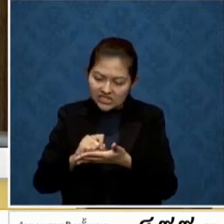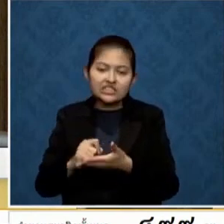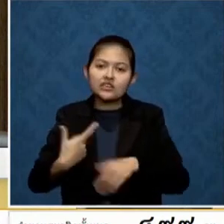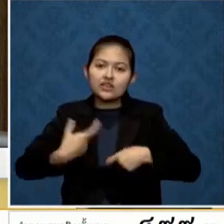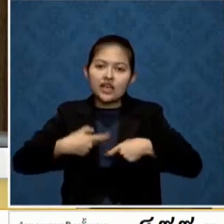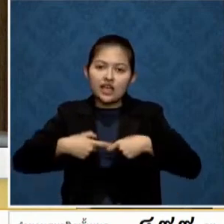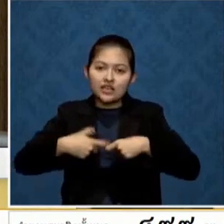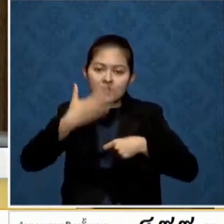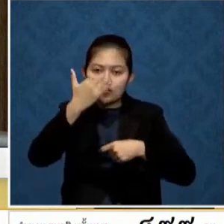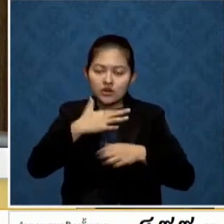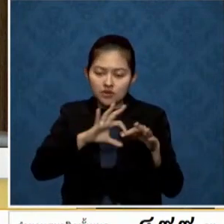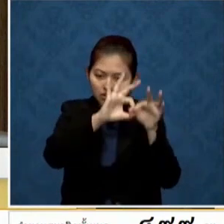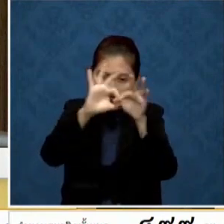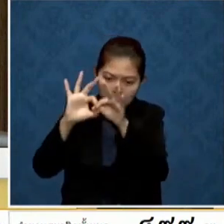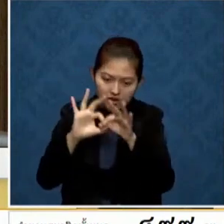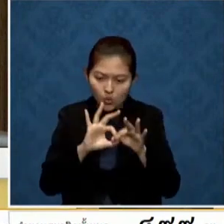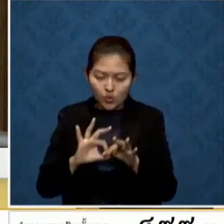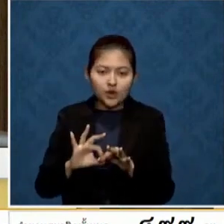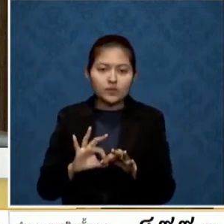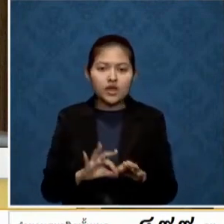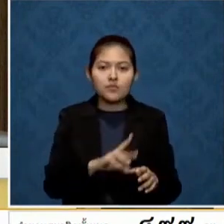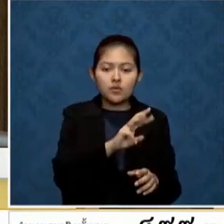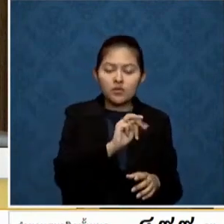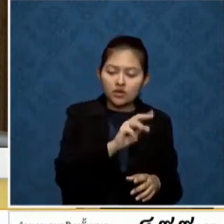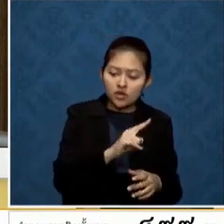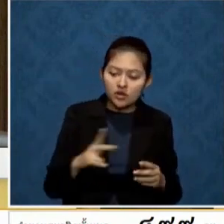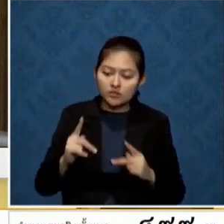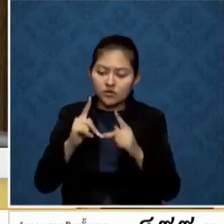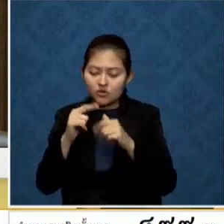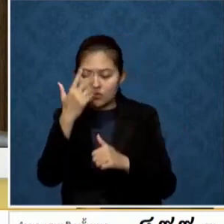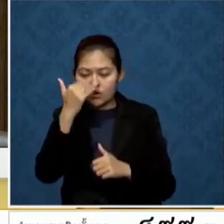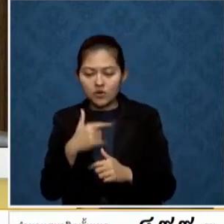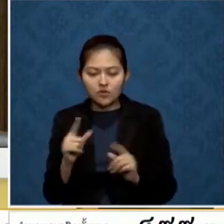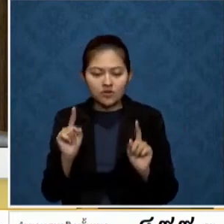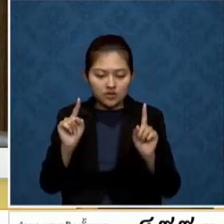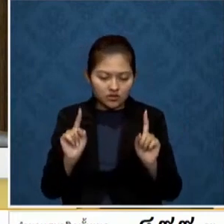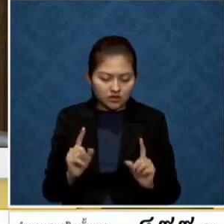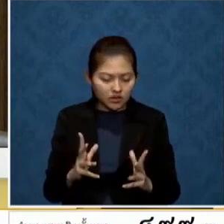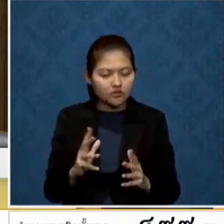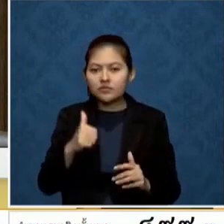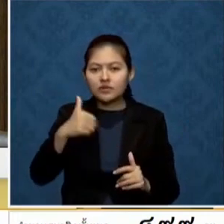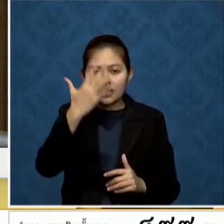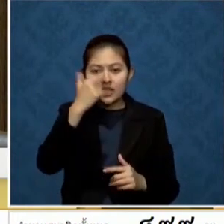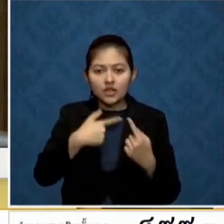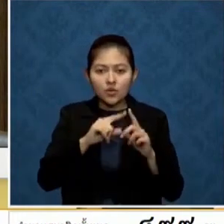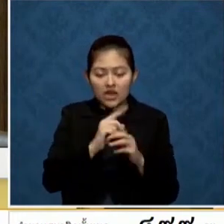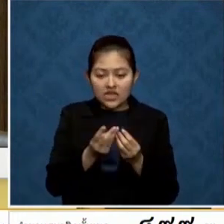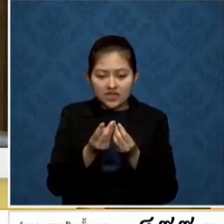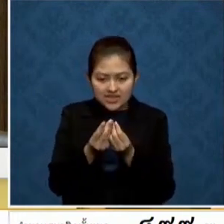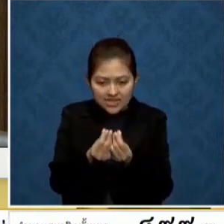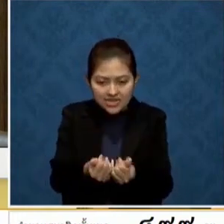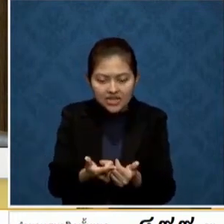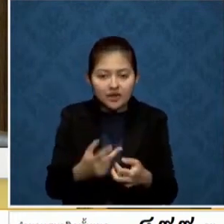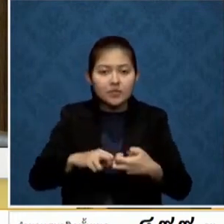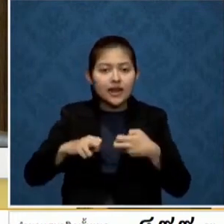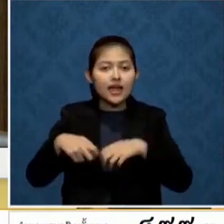ยากนะครับเพราะว่าความเชื่อมโยงระหว่างคณะกรรมาธิการกับกระทรวงเนี่ยมันไม่ได้เป็นความสัมพันธ์แบบ 1ต่อ 1นะครับและถ้าเขียนอย่างรัดกุมเกินไปเนี่ยก็อาจจะมีปัญหาใน